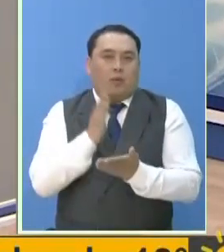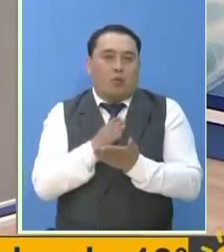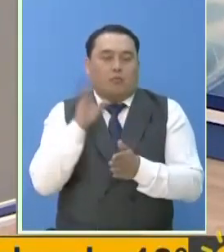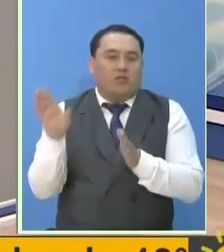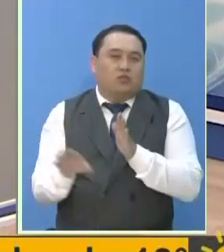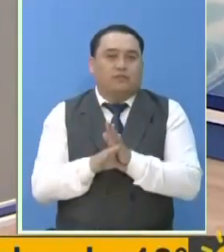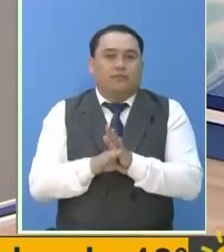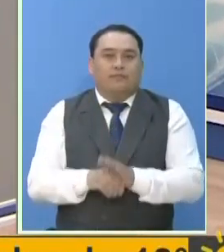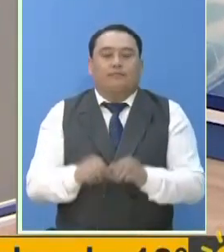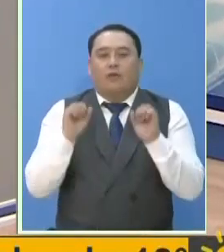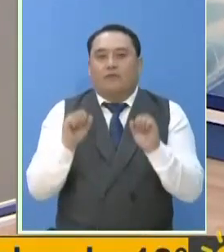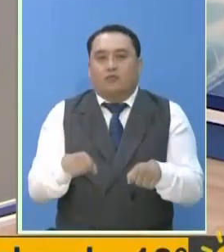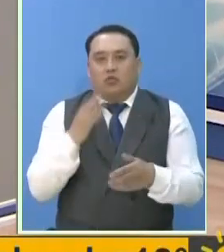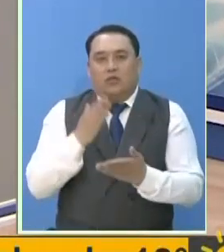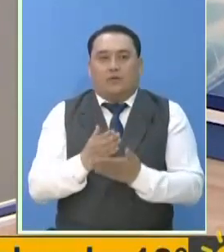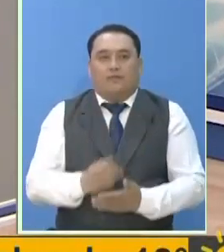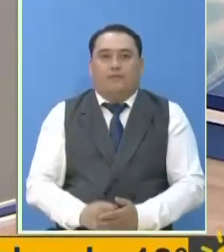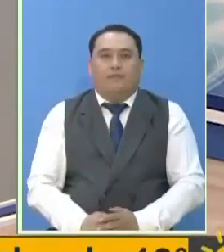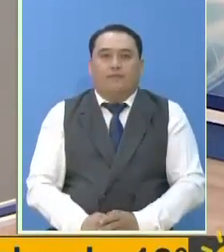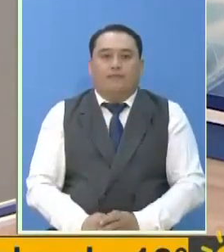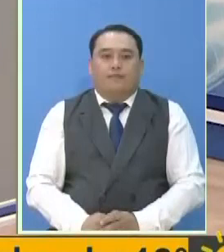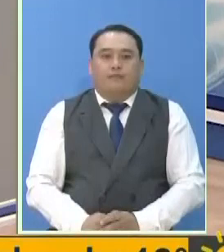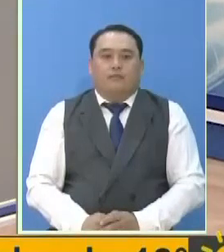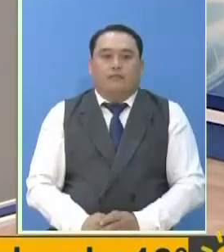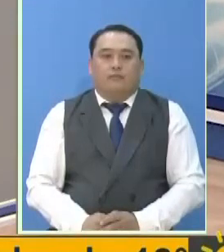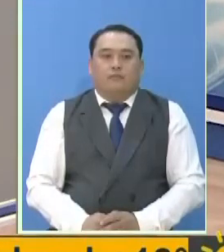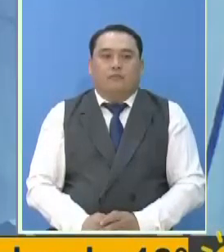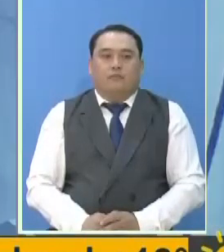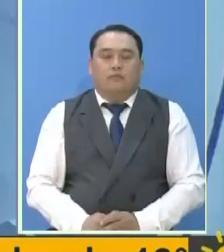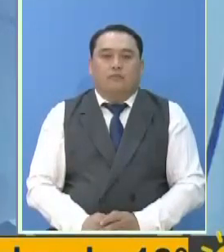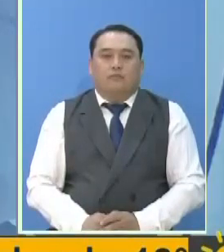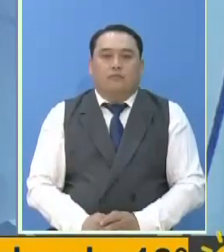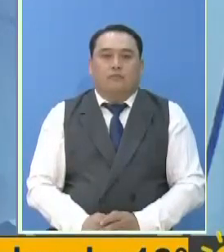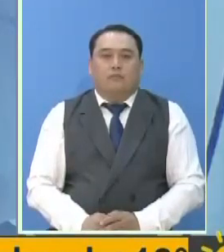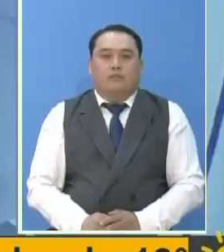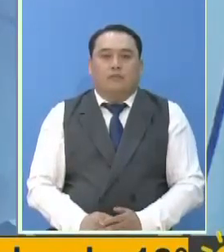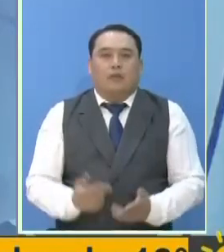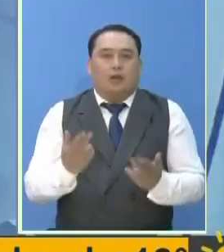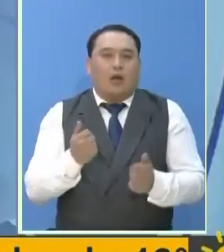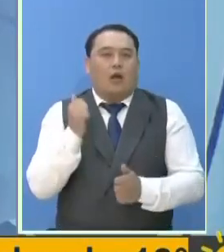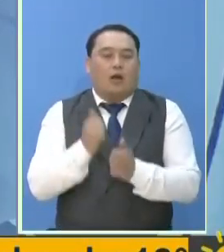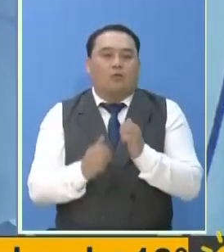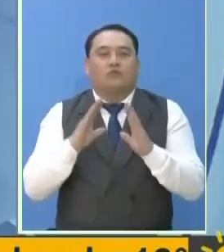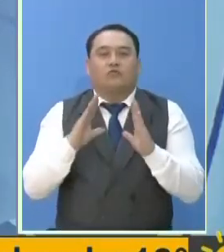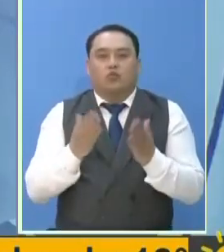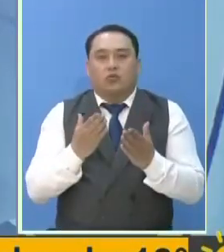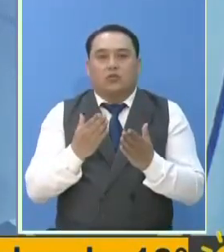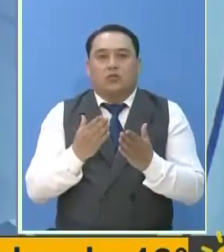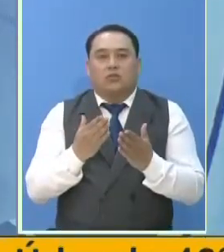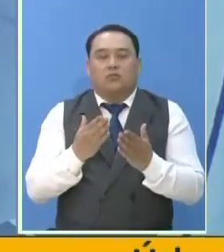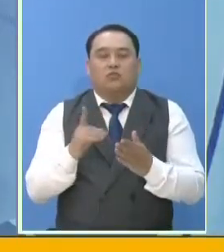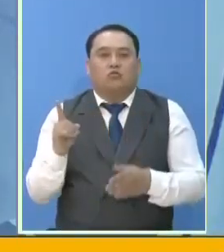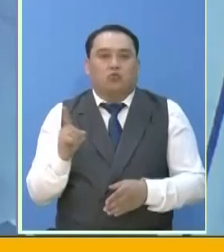друг у друга. Возможно это или нет? Коротко, да, нет. Если да, то в каких случаях? Но, знаете, Антон, тут каждый случай, он индивидуальный. Нельзя сказать,